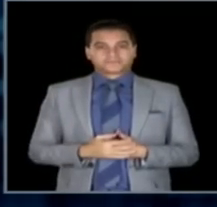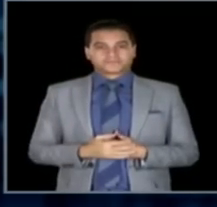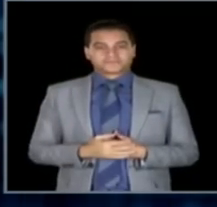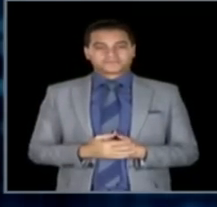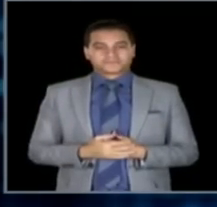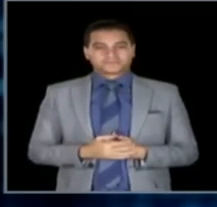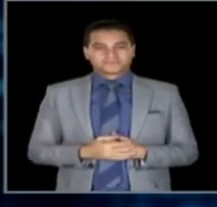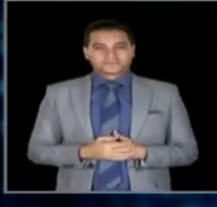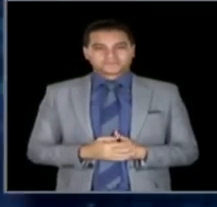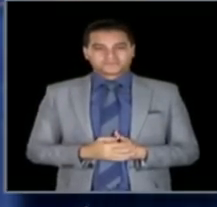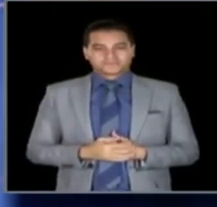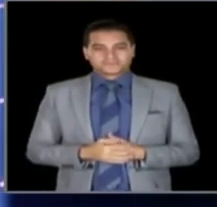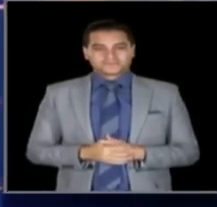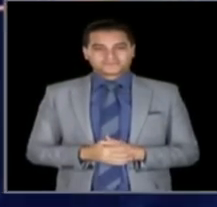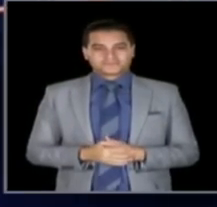العلم.